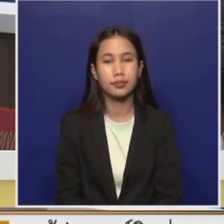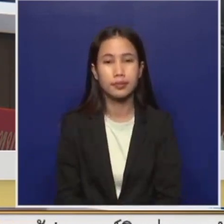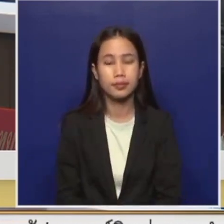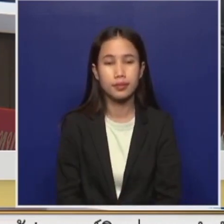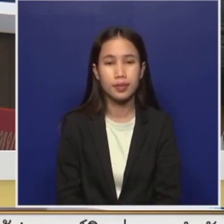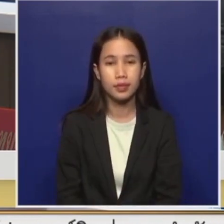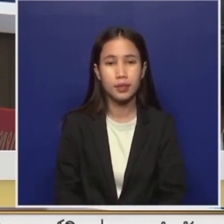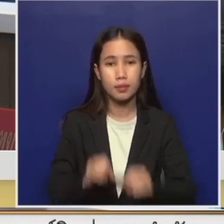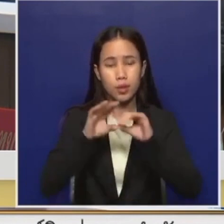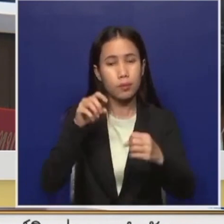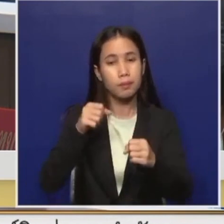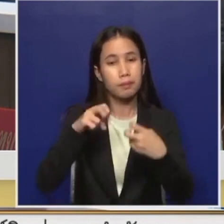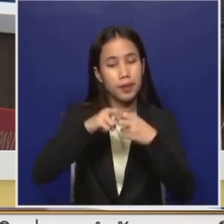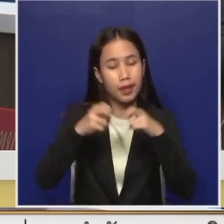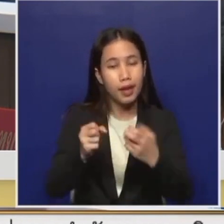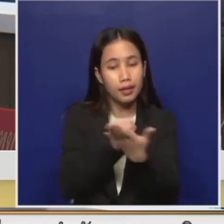ประกาศสคามกัยาเซ็บติด